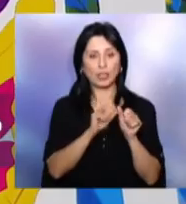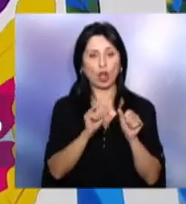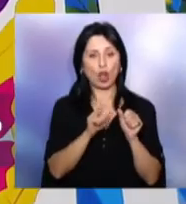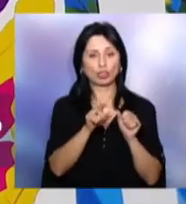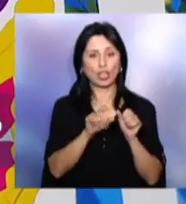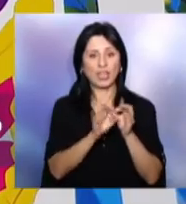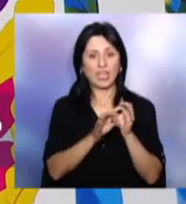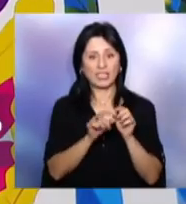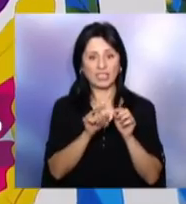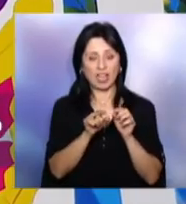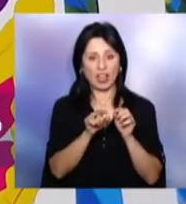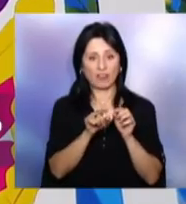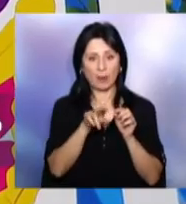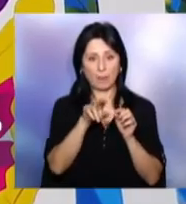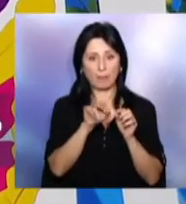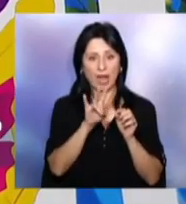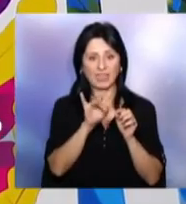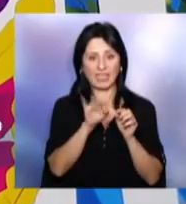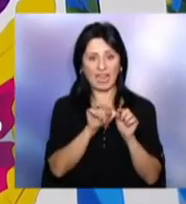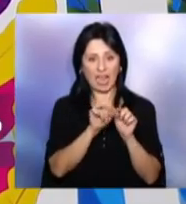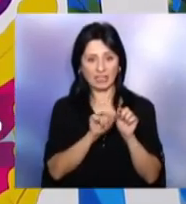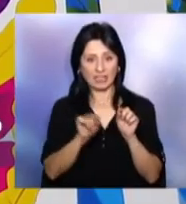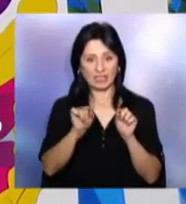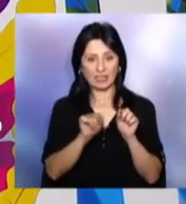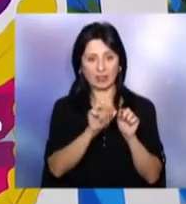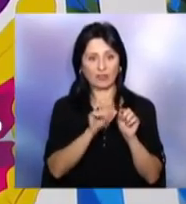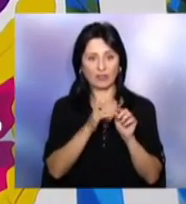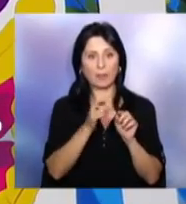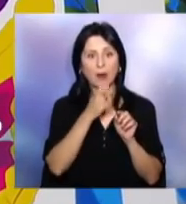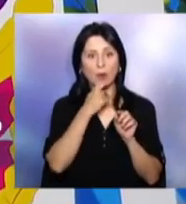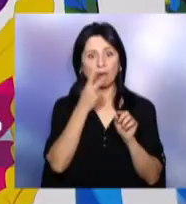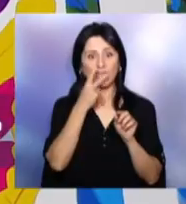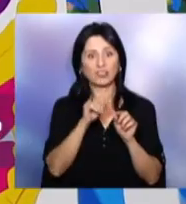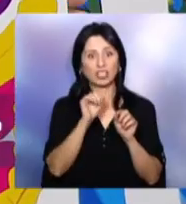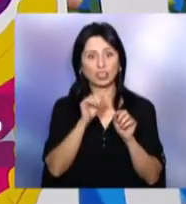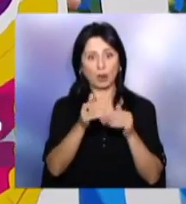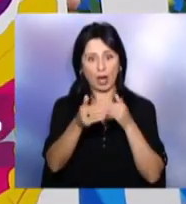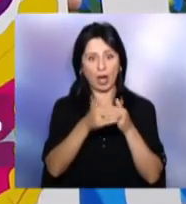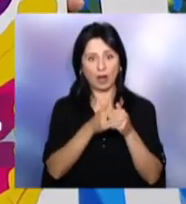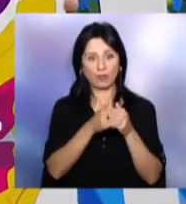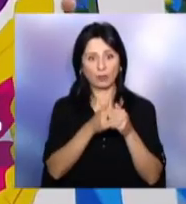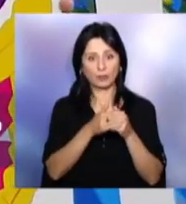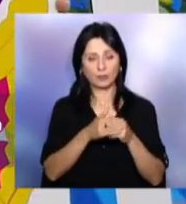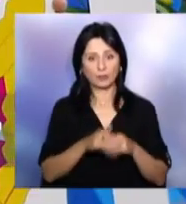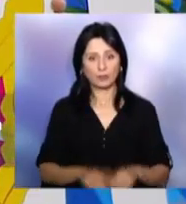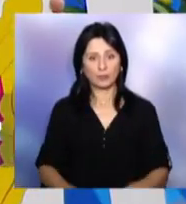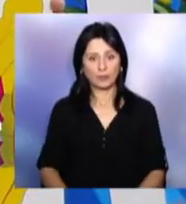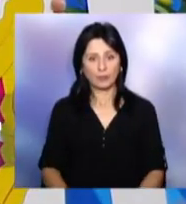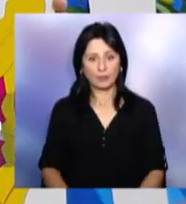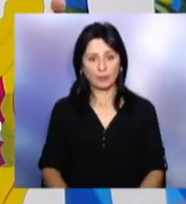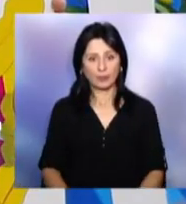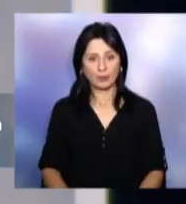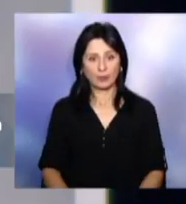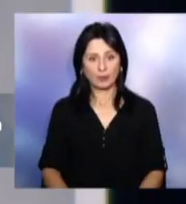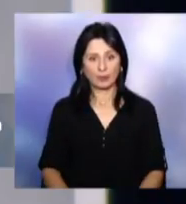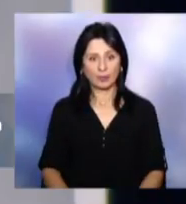ნაწლავში იხსნება პანკრეასის სადინარიც. მე მინდა რომ მაყურებელმა ნახოს, შეიძლება უფრო ახლოდან რომ ვაჩვენოთ კადრი. ანუ